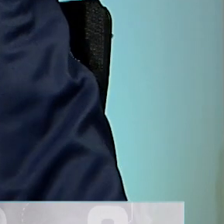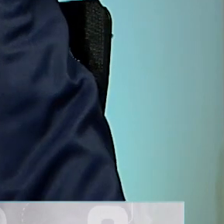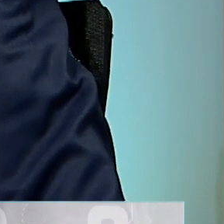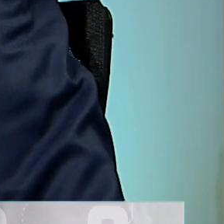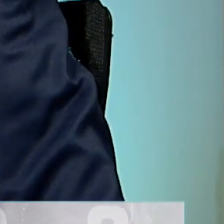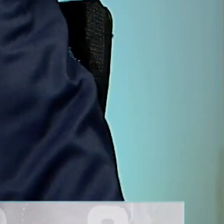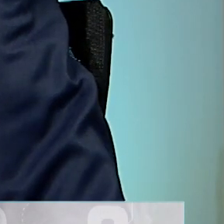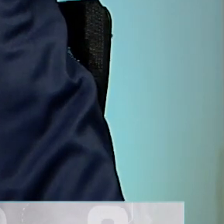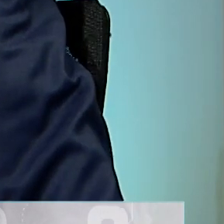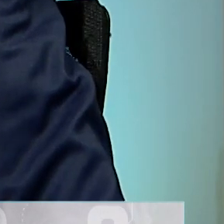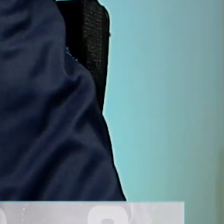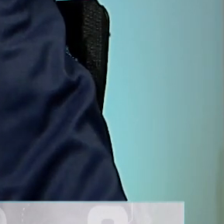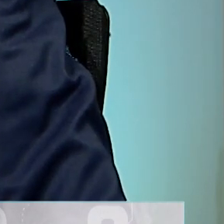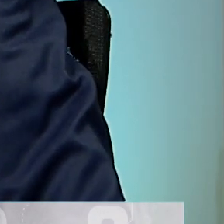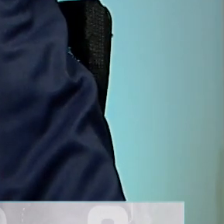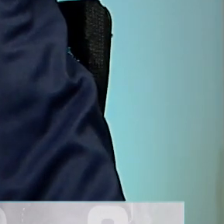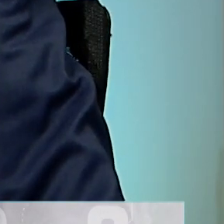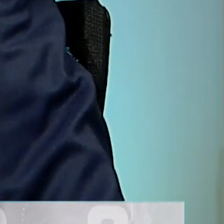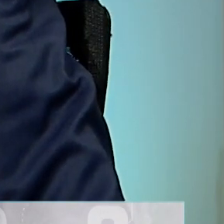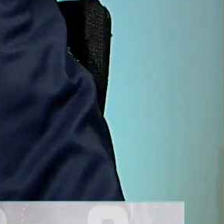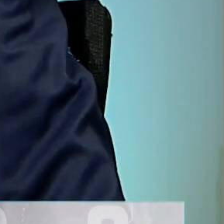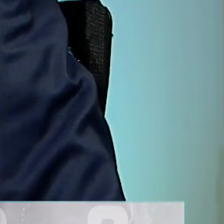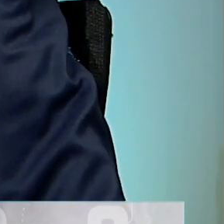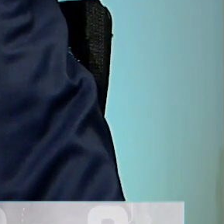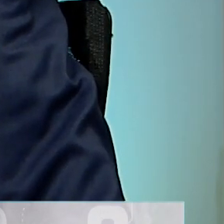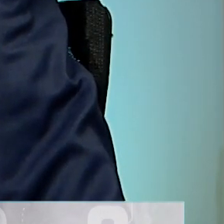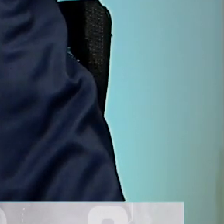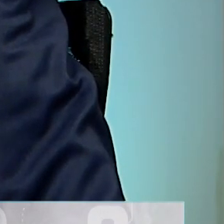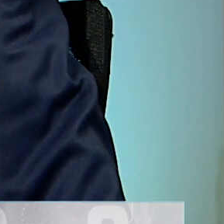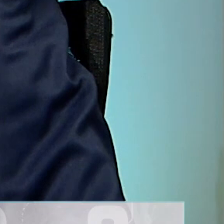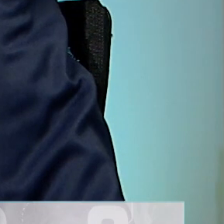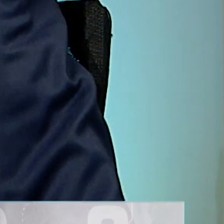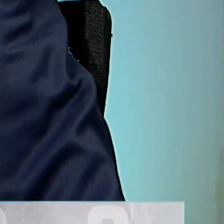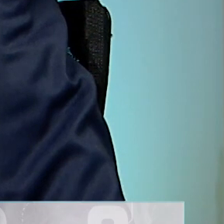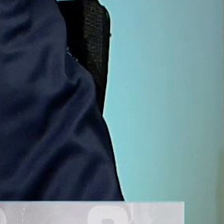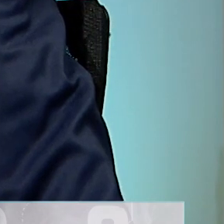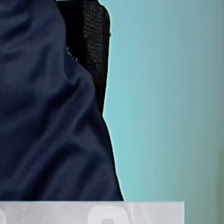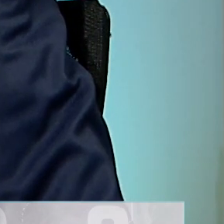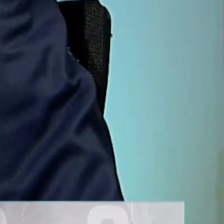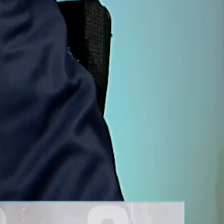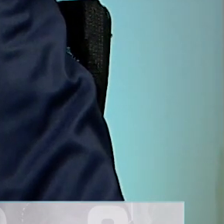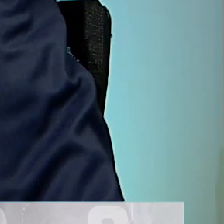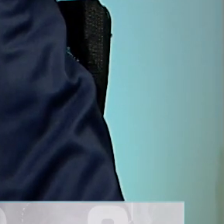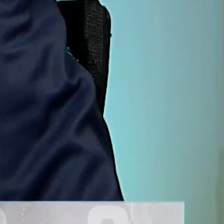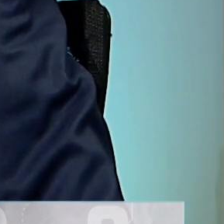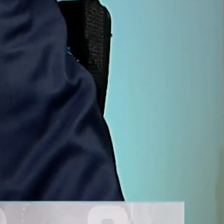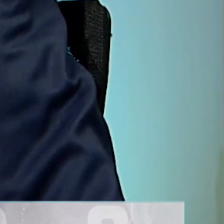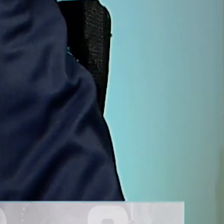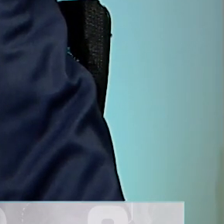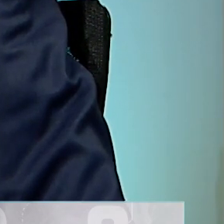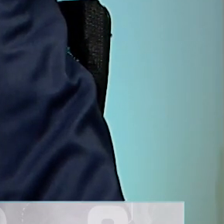yapılmış. Burada iki görüş vardır. Birisi Hanefilerin, Hanefi imamlarının görüşü. Derler